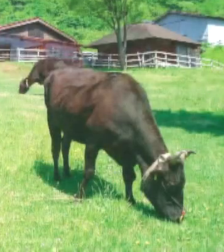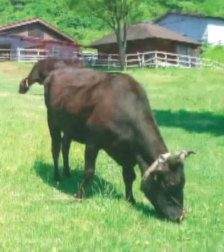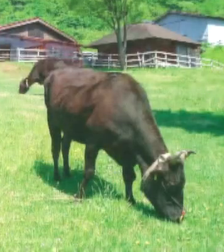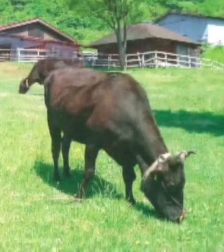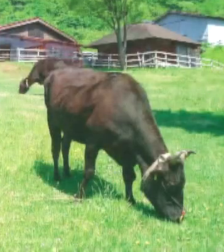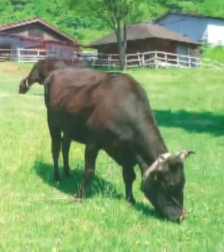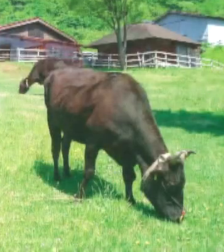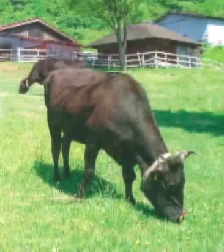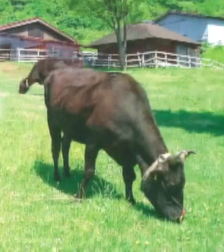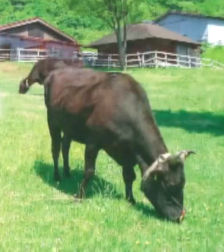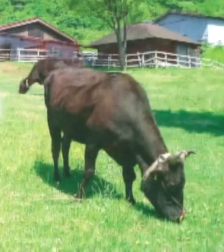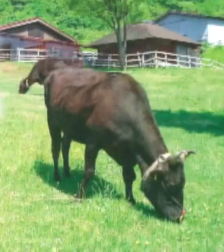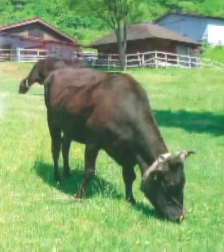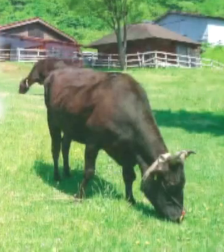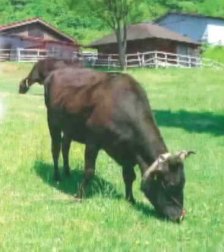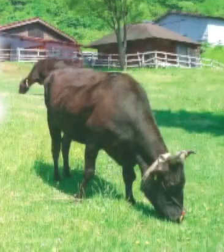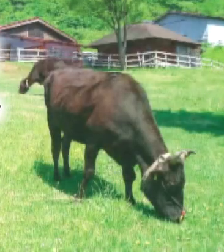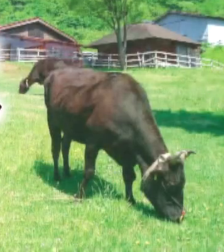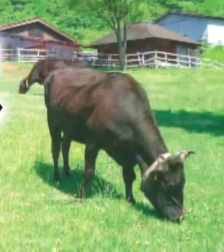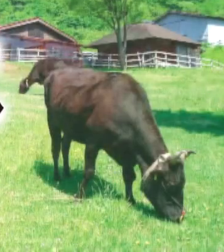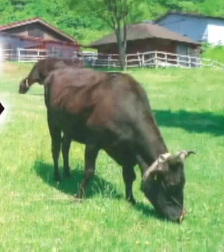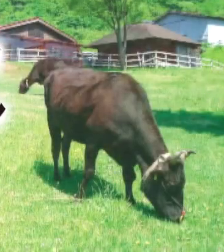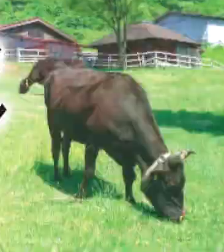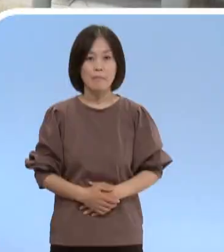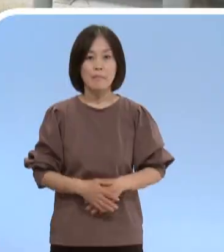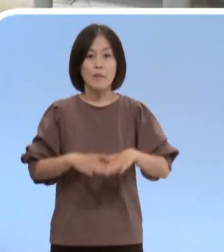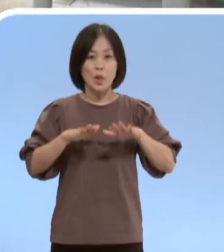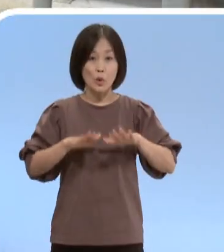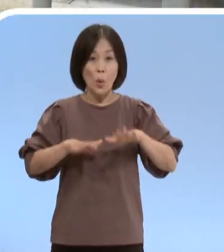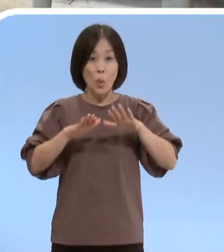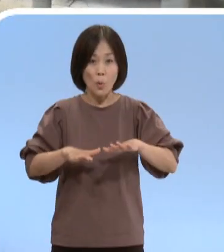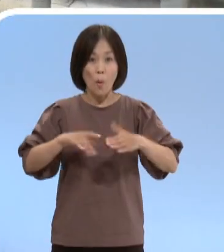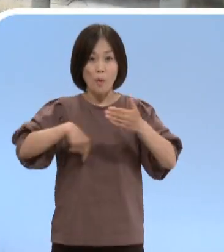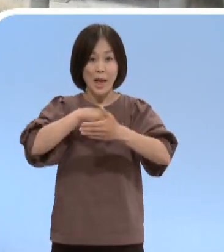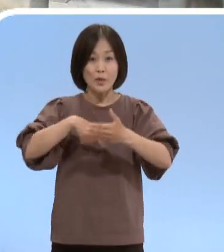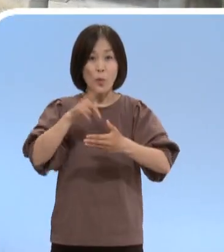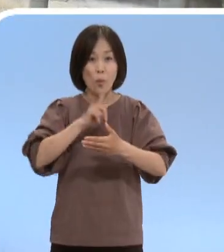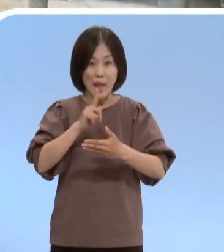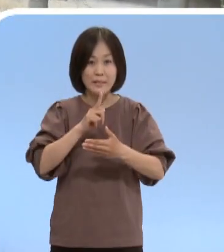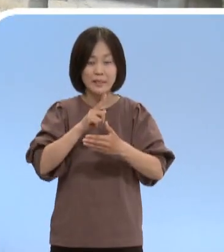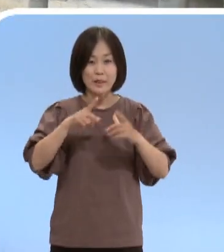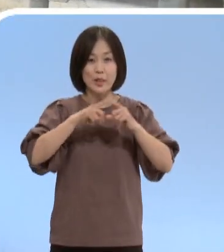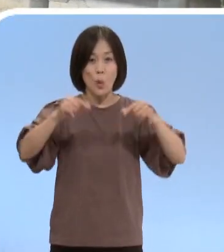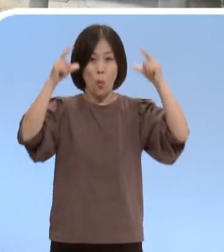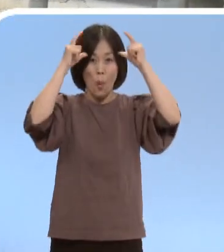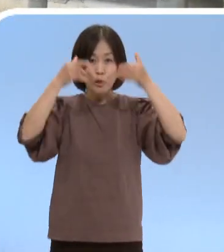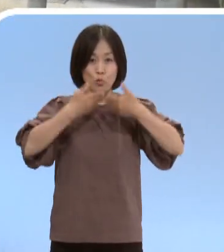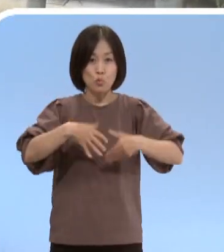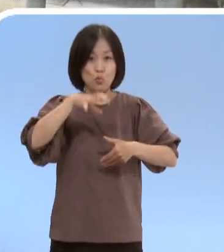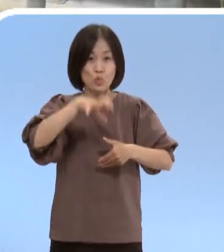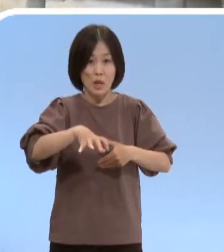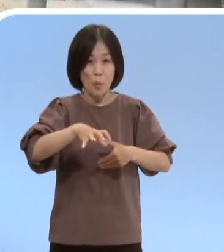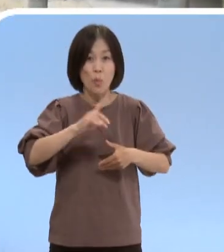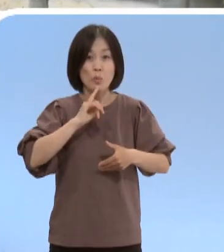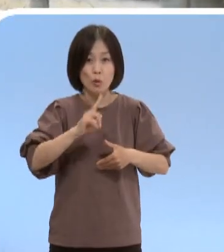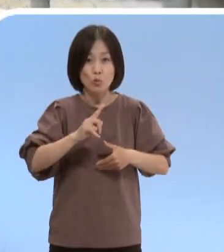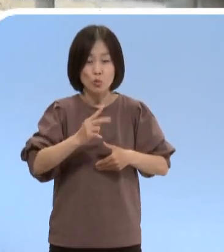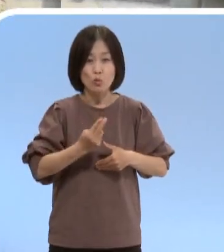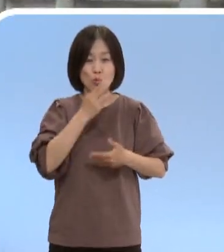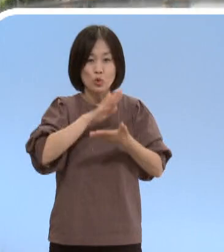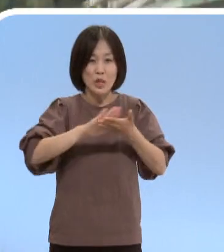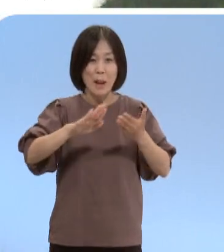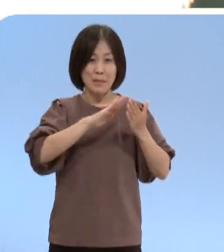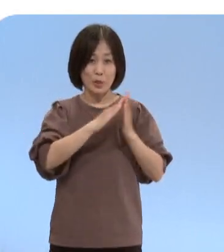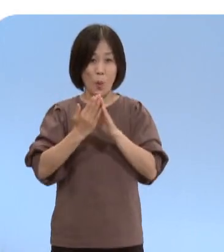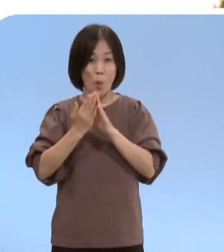フィーパビ兵庫フィールドパビリオン。 今日のザスフィーパビは和牛のふるさとと呼ばれている上